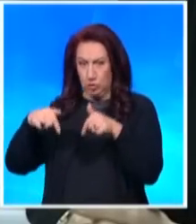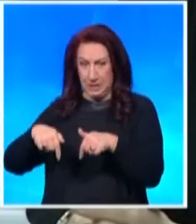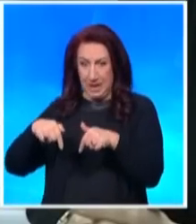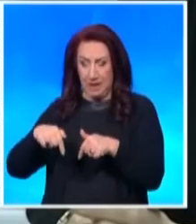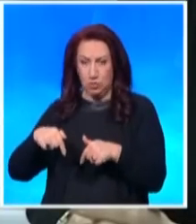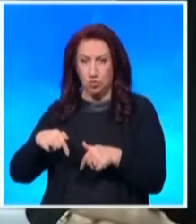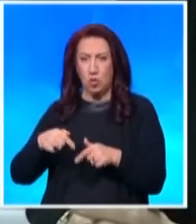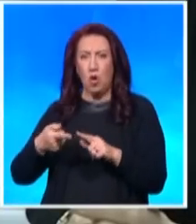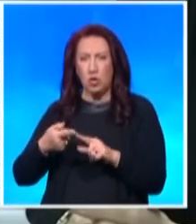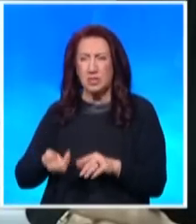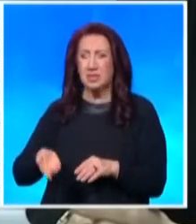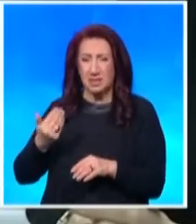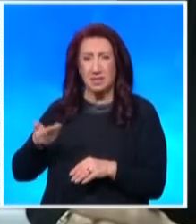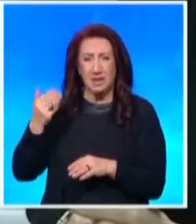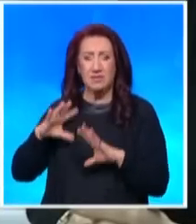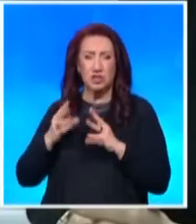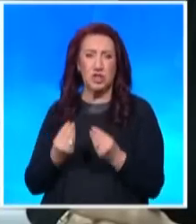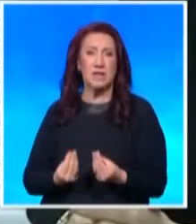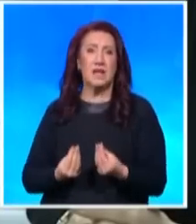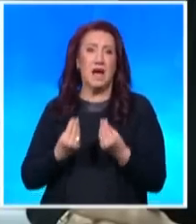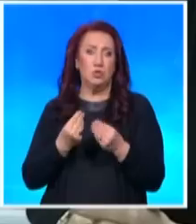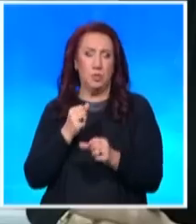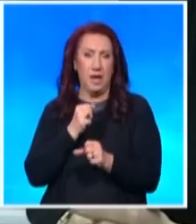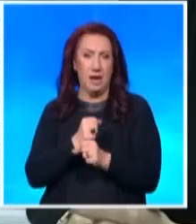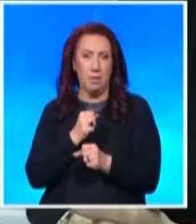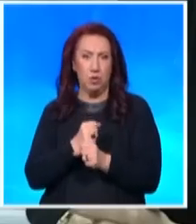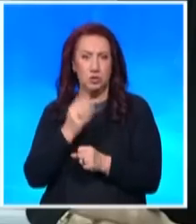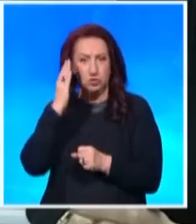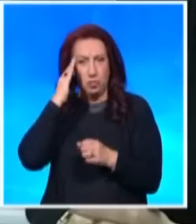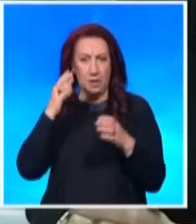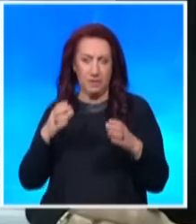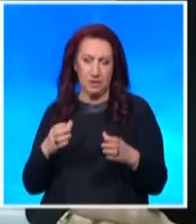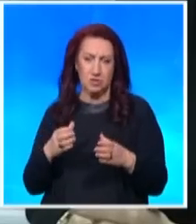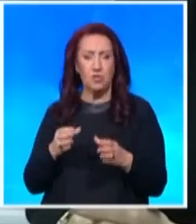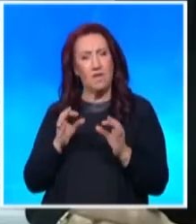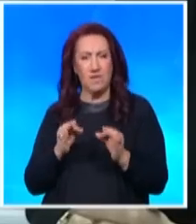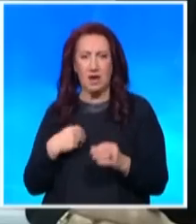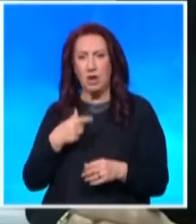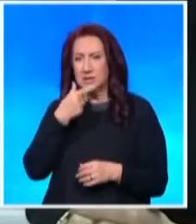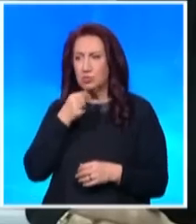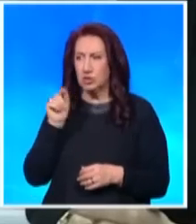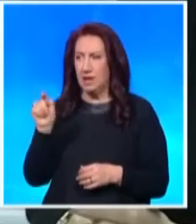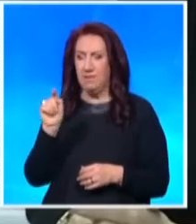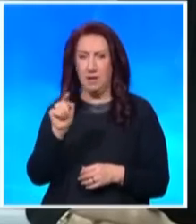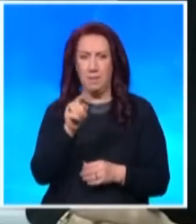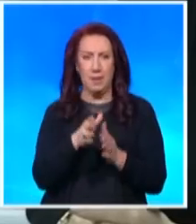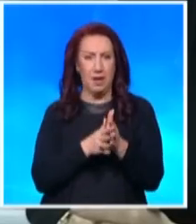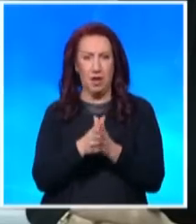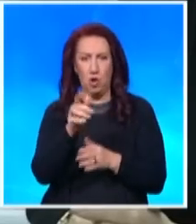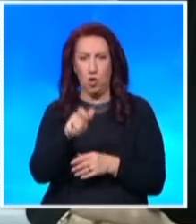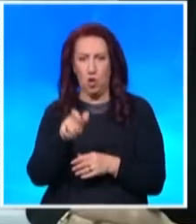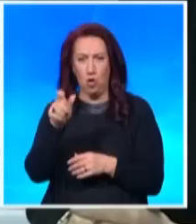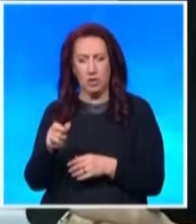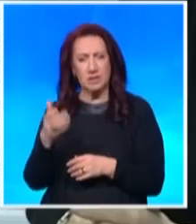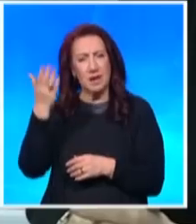работещо правителство, което имаше. Са вярно, много от хората там ги познавам. Те бяха на